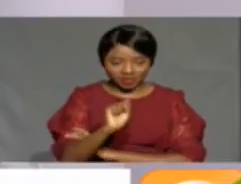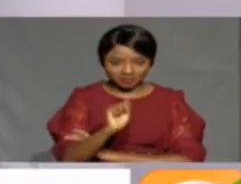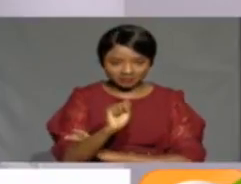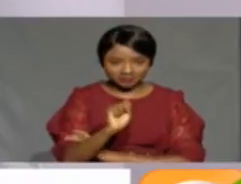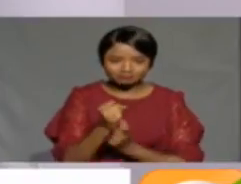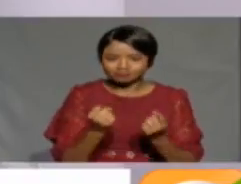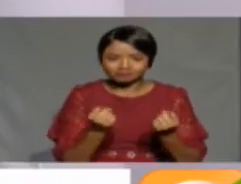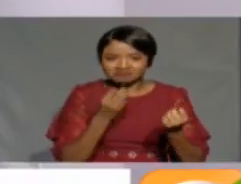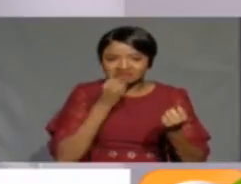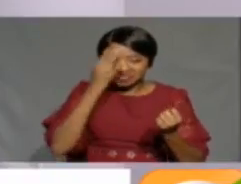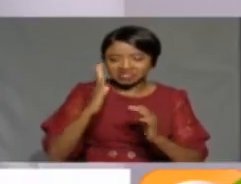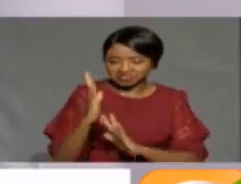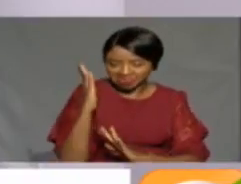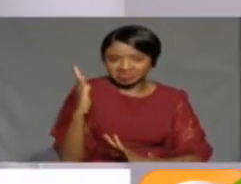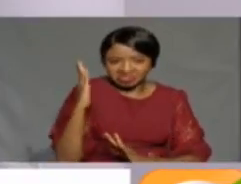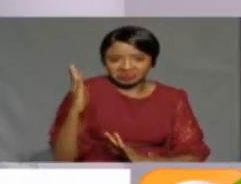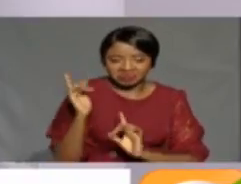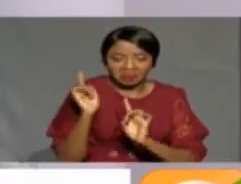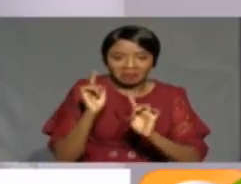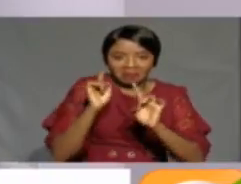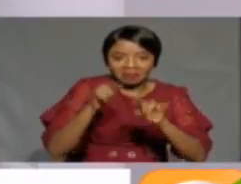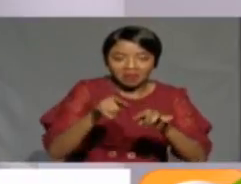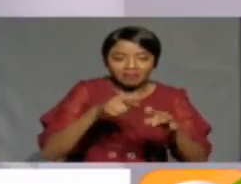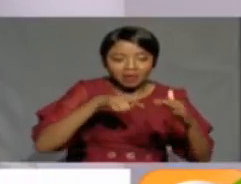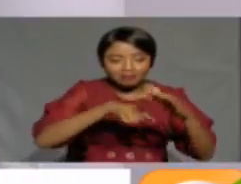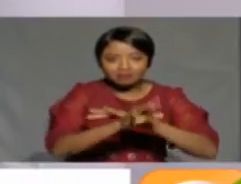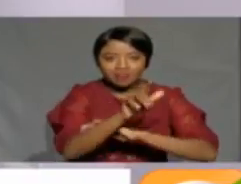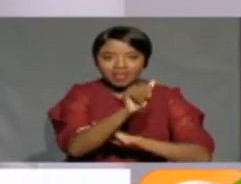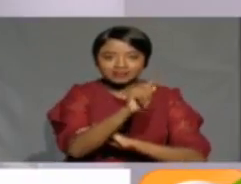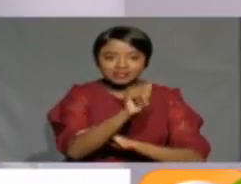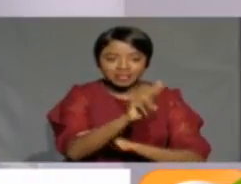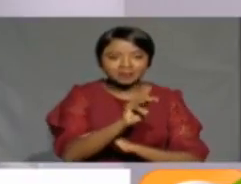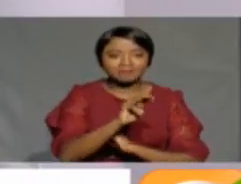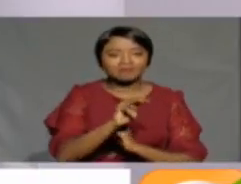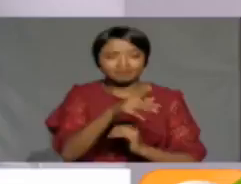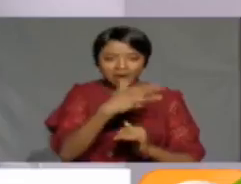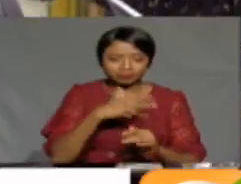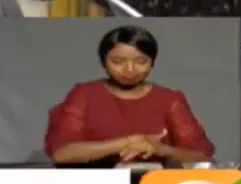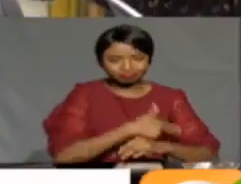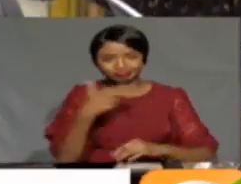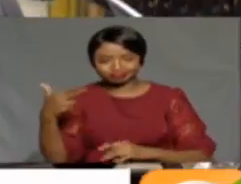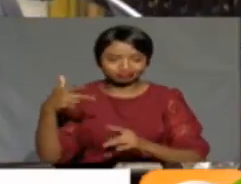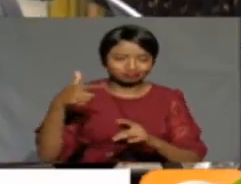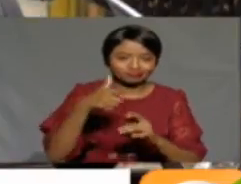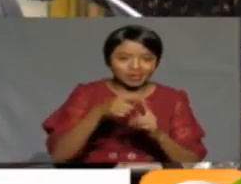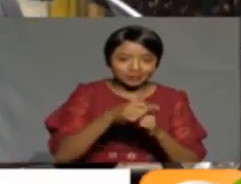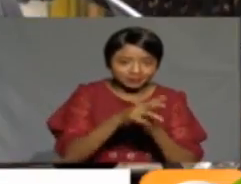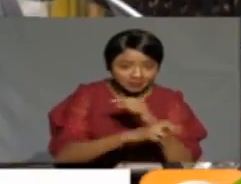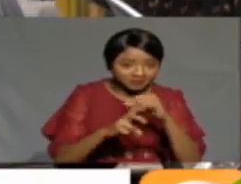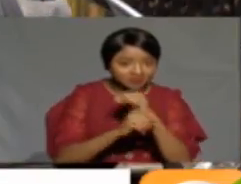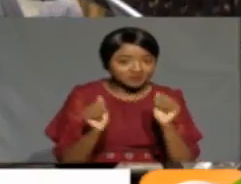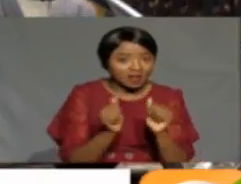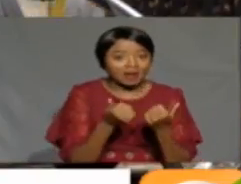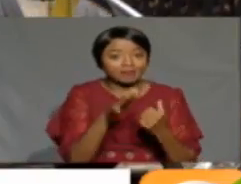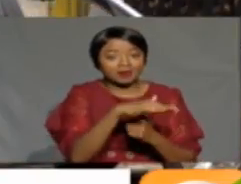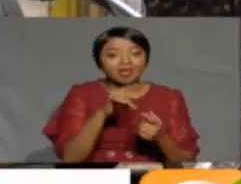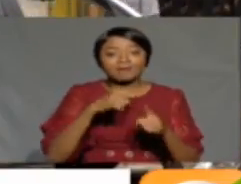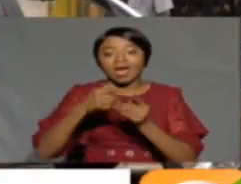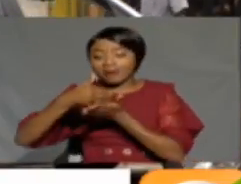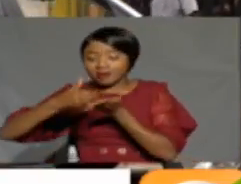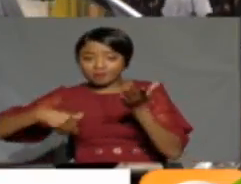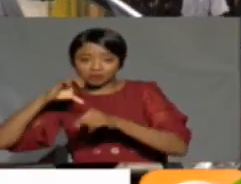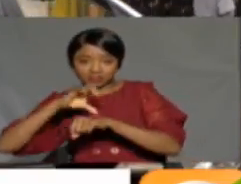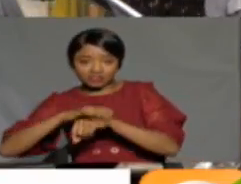kuelekea katika mtambo wa kutolea pesa ATM. Kulingana na taarifa iliyoandikishwa katika kituo cha polisi cha